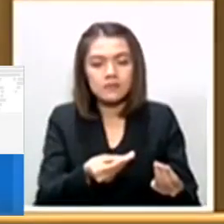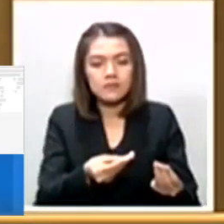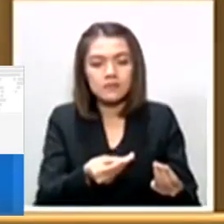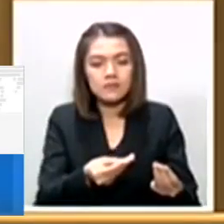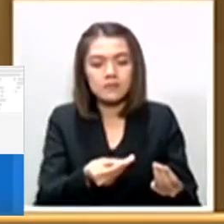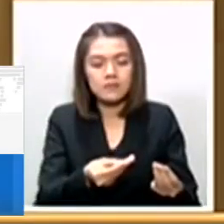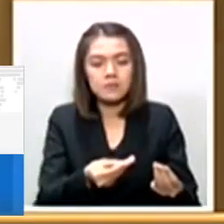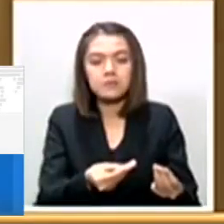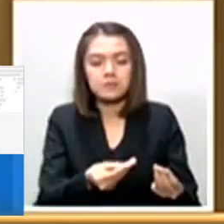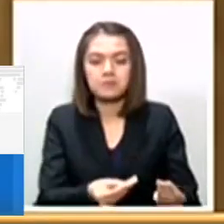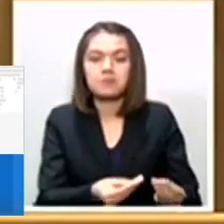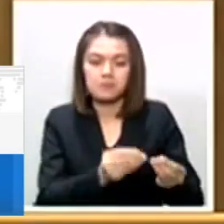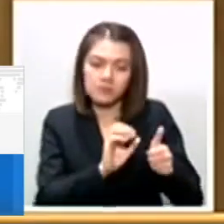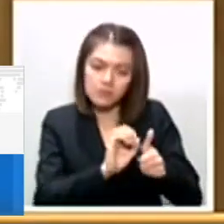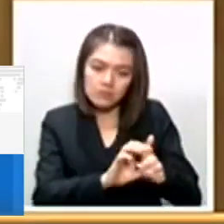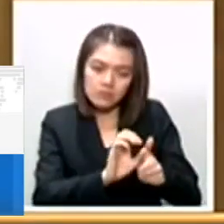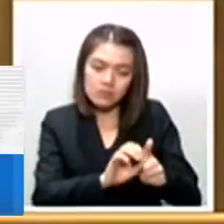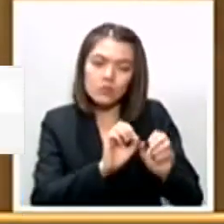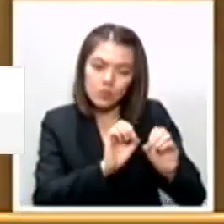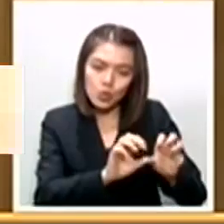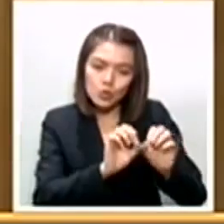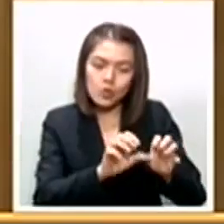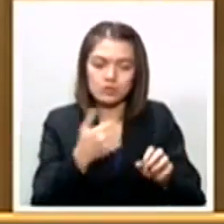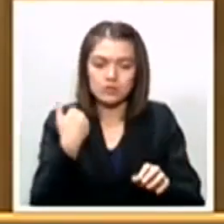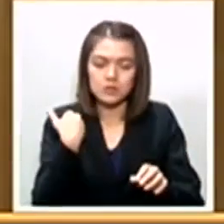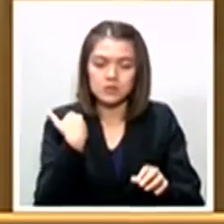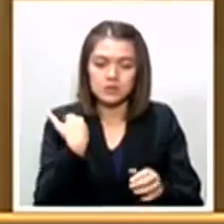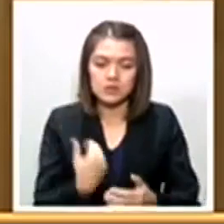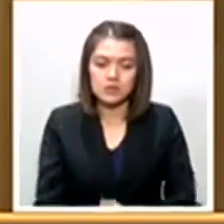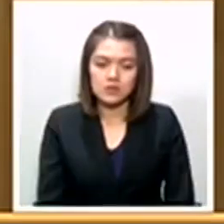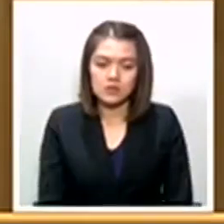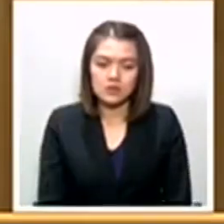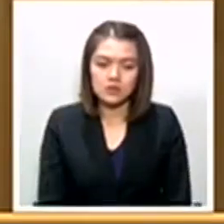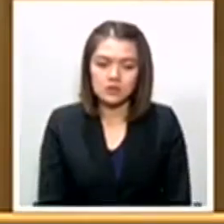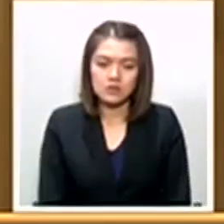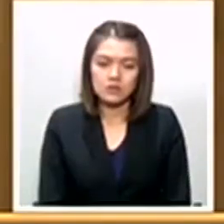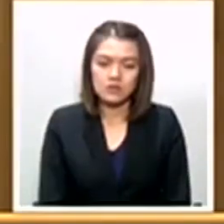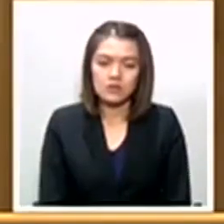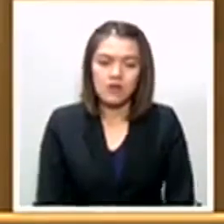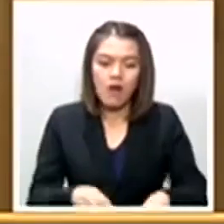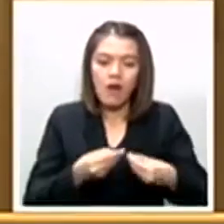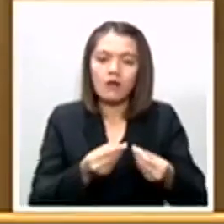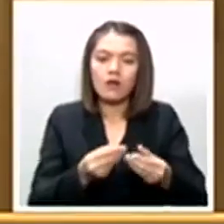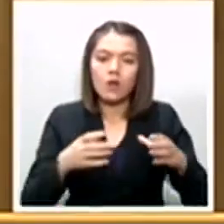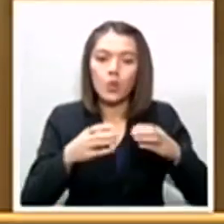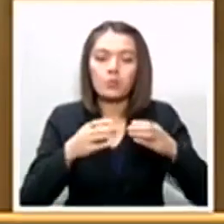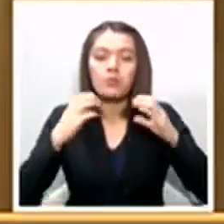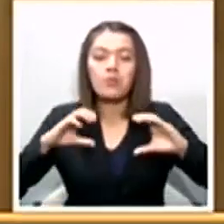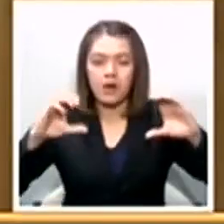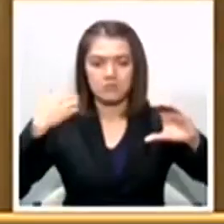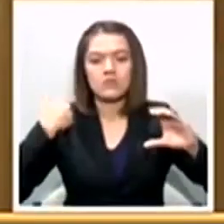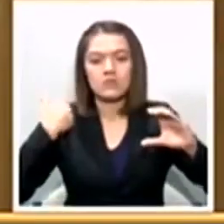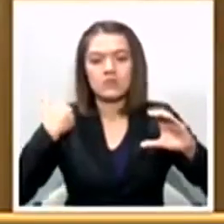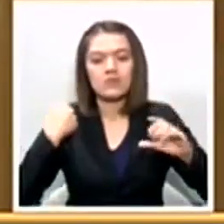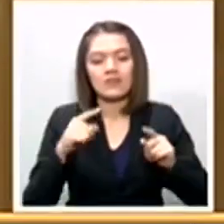พระราชดำรัสทุกคำมายังรัฐบาลอีกด้วยซ้ำไปดัง